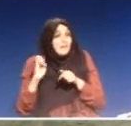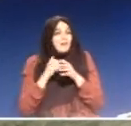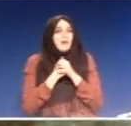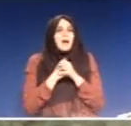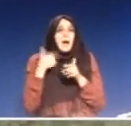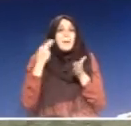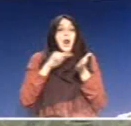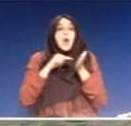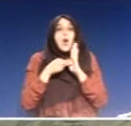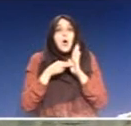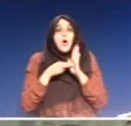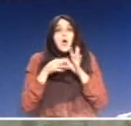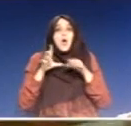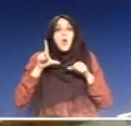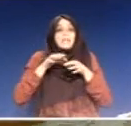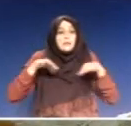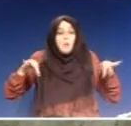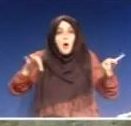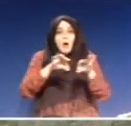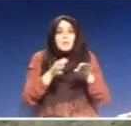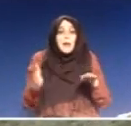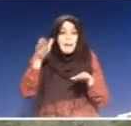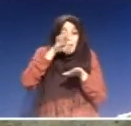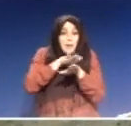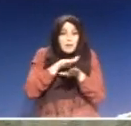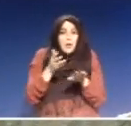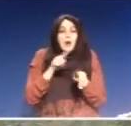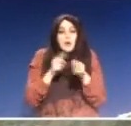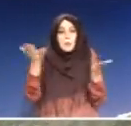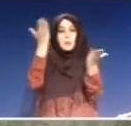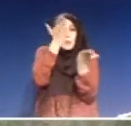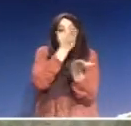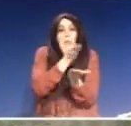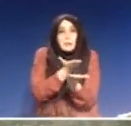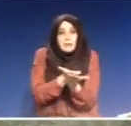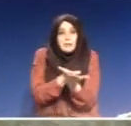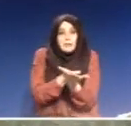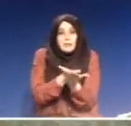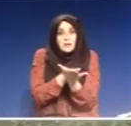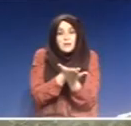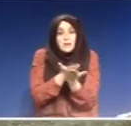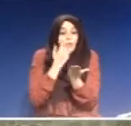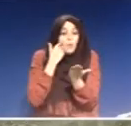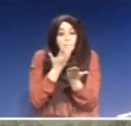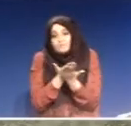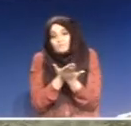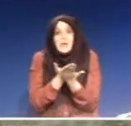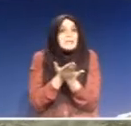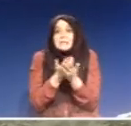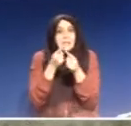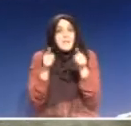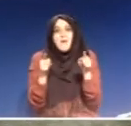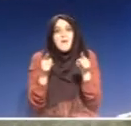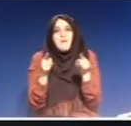البلان دو لوتيسمون اون فا سوبربوزي عليه من بعد هنايا في الطريق جي سوبربوزي كاين ديكالاج دونك كاين هنايا